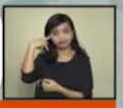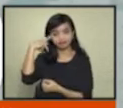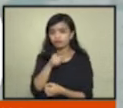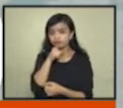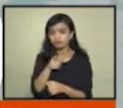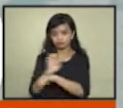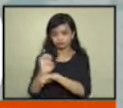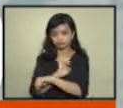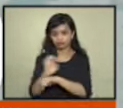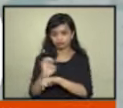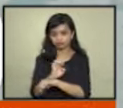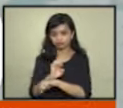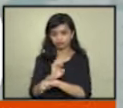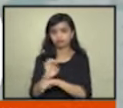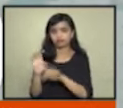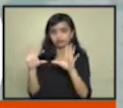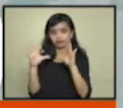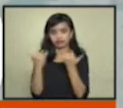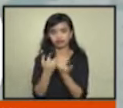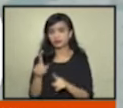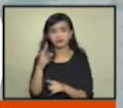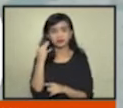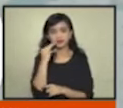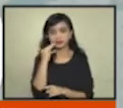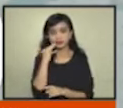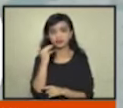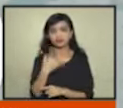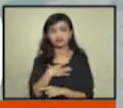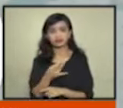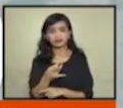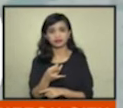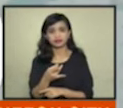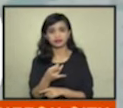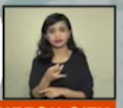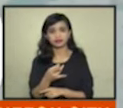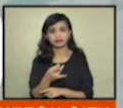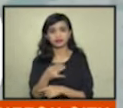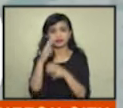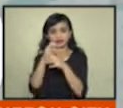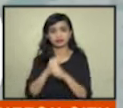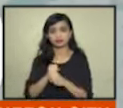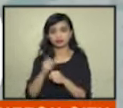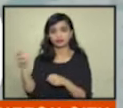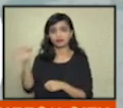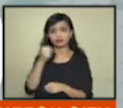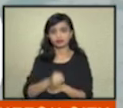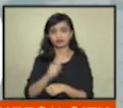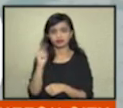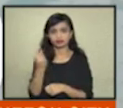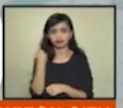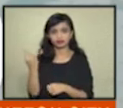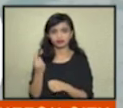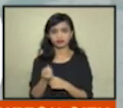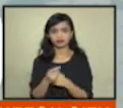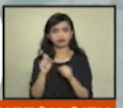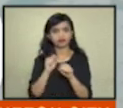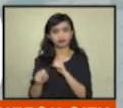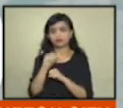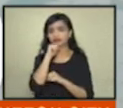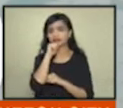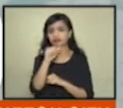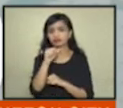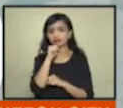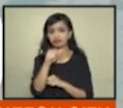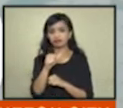talaga employed ng company pero si Emilita parang cook lang po yung kinuha ng mami ko, magluluto lang yon. So hindi ko talaga